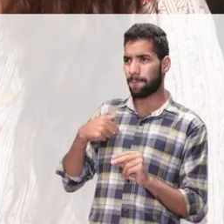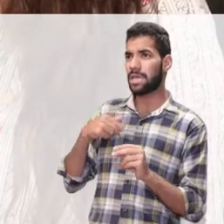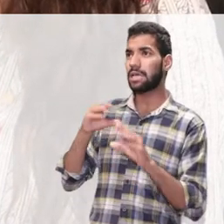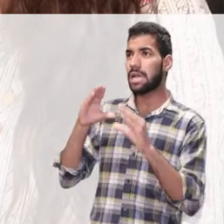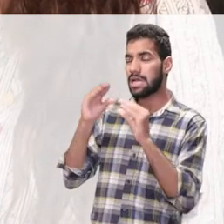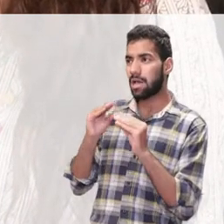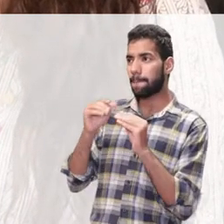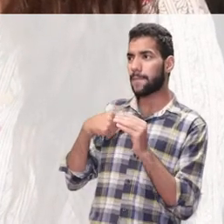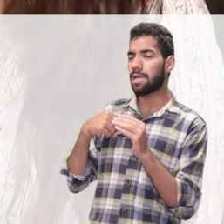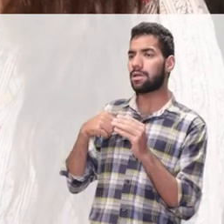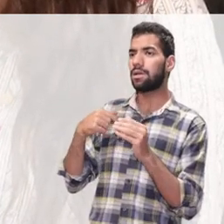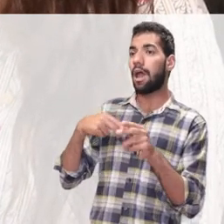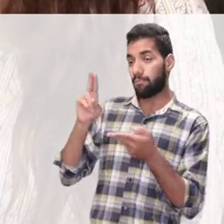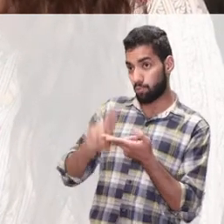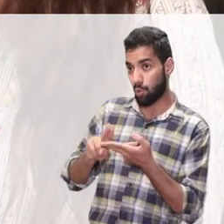को